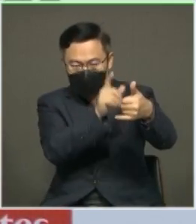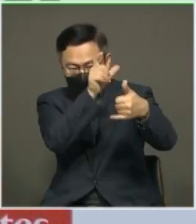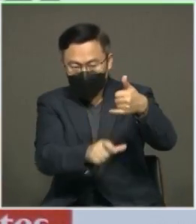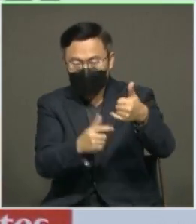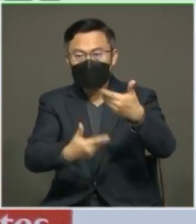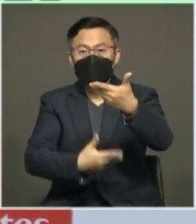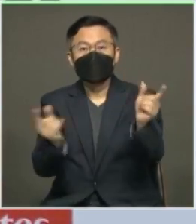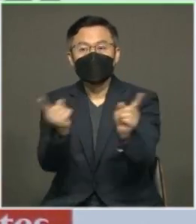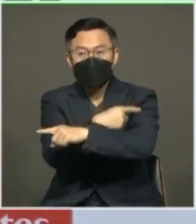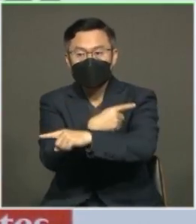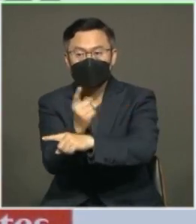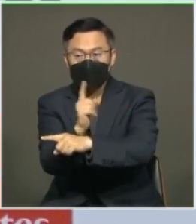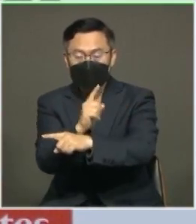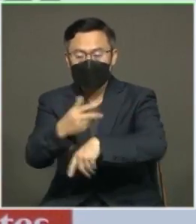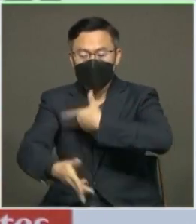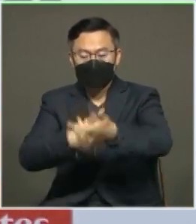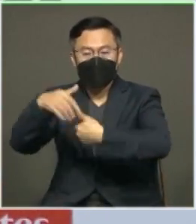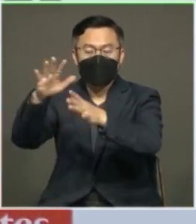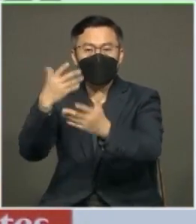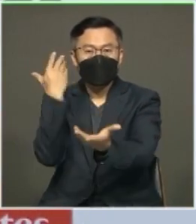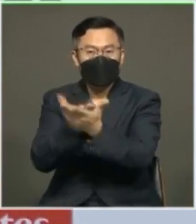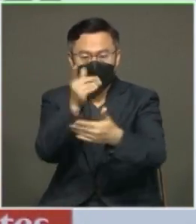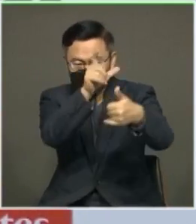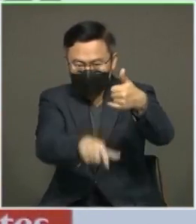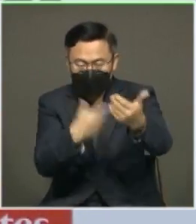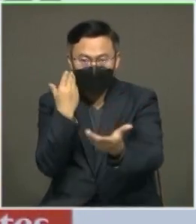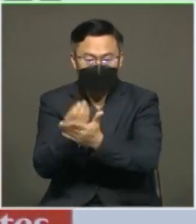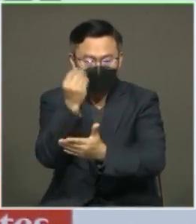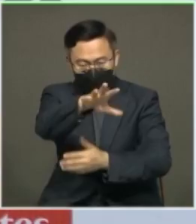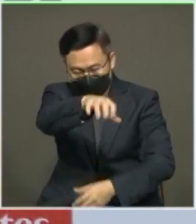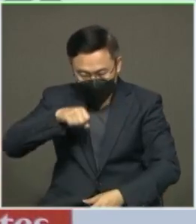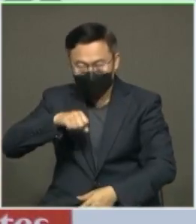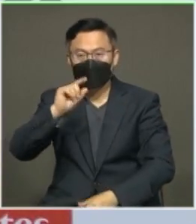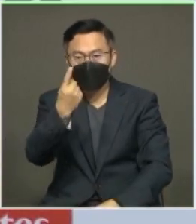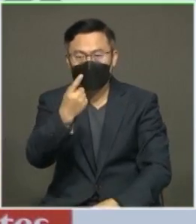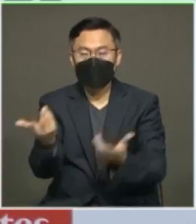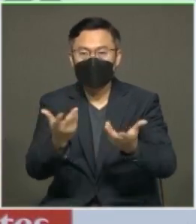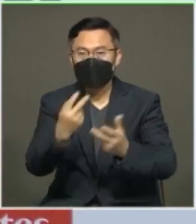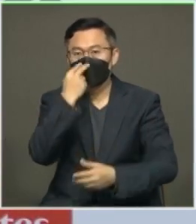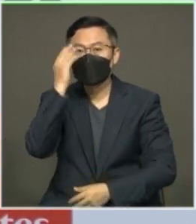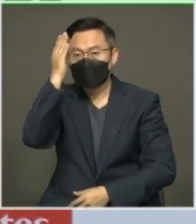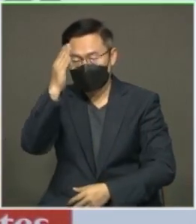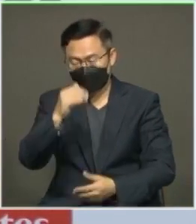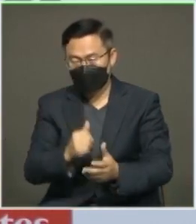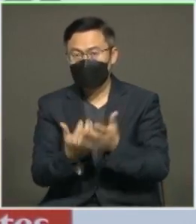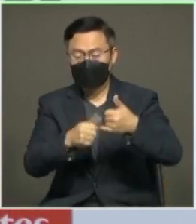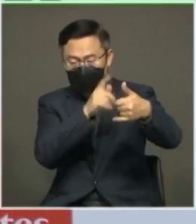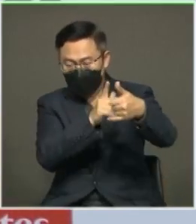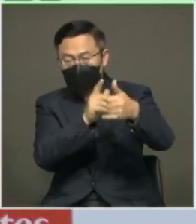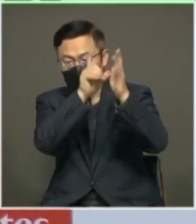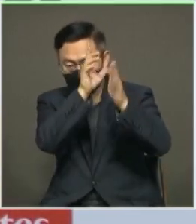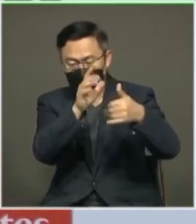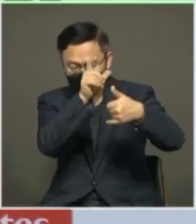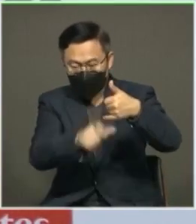ไรต่อไปนี่น่าจะเป็นประเด็นที่น่าสนใจแต่สิ่งที่น่าสนใจอีกอย่างณเวลานี้คือนักเตะยังจะ